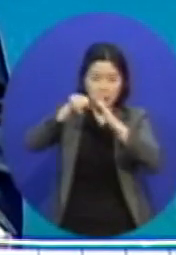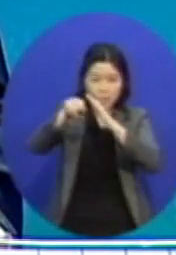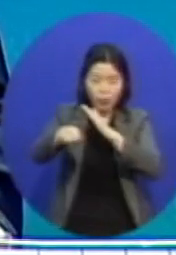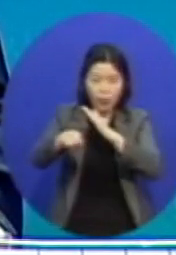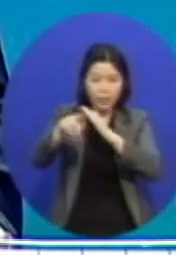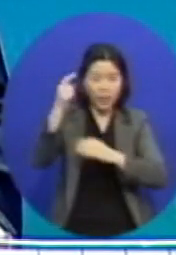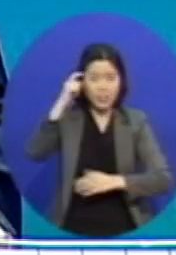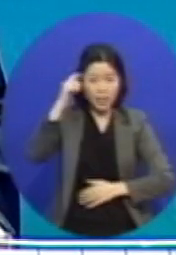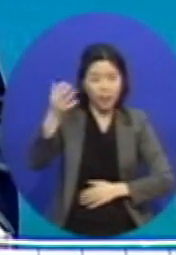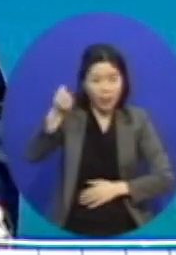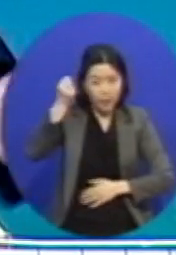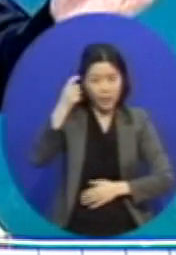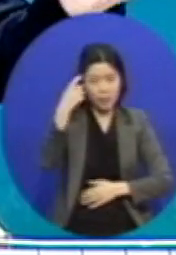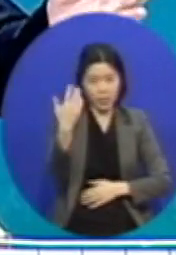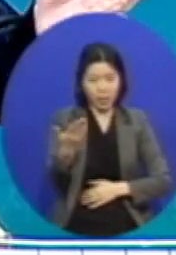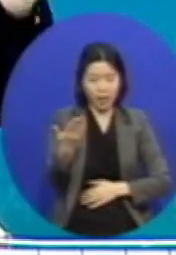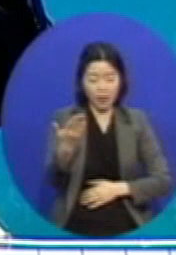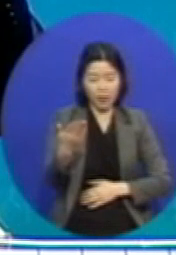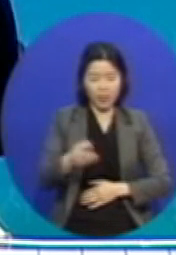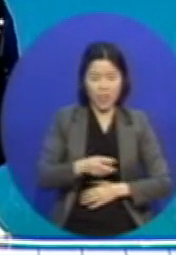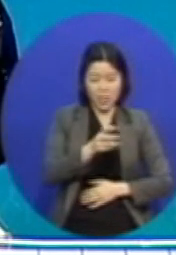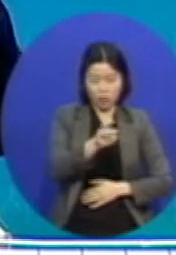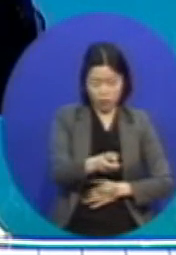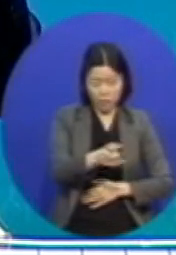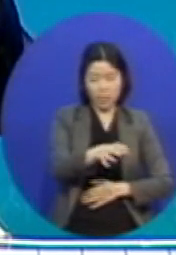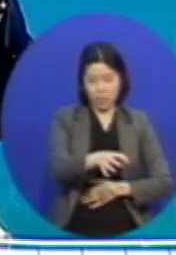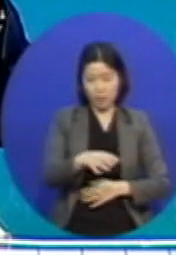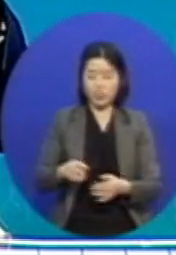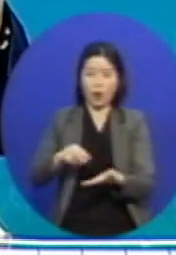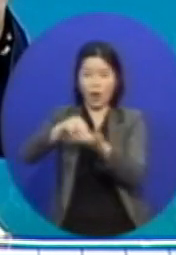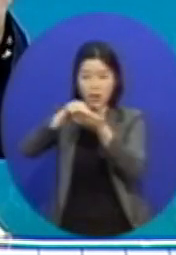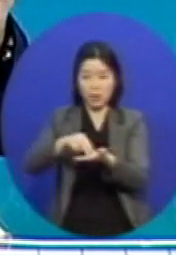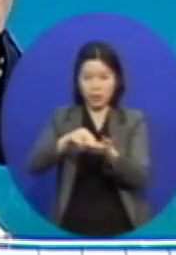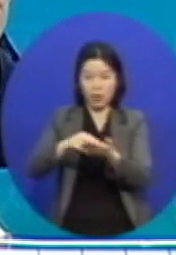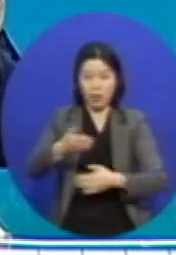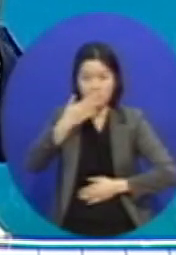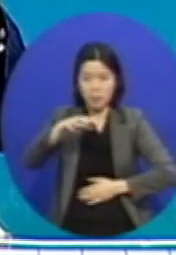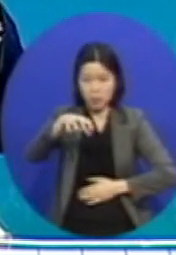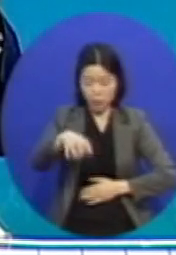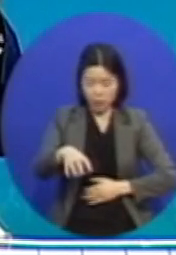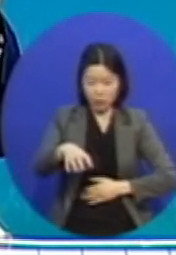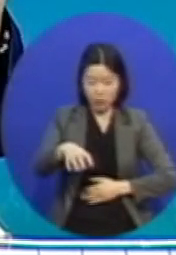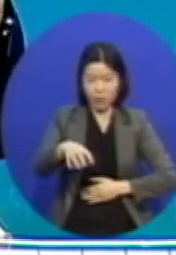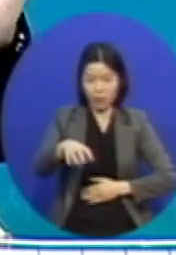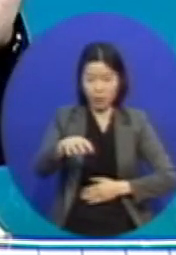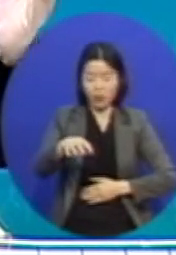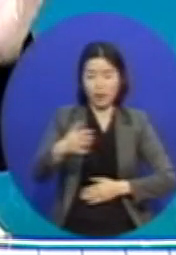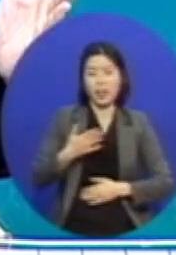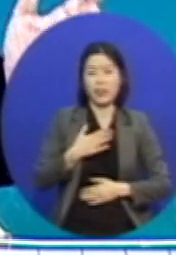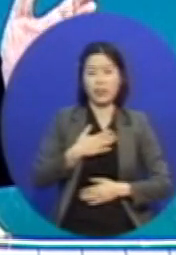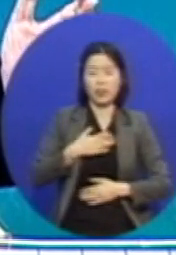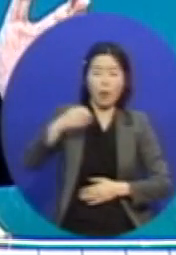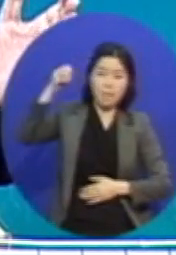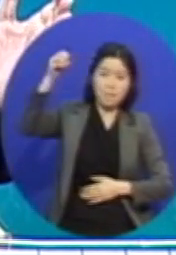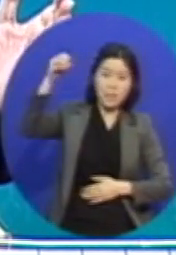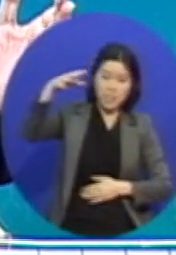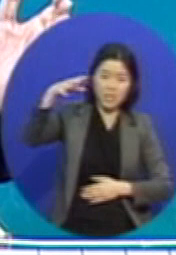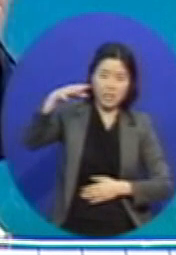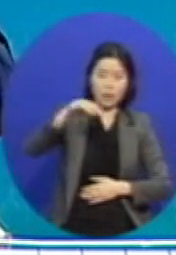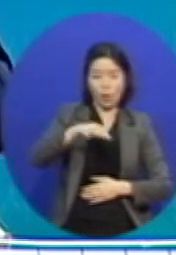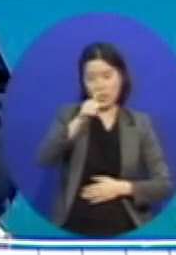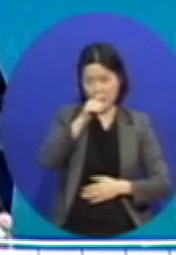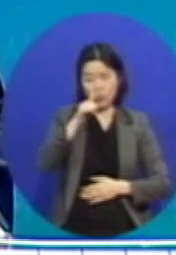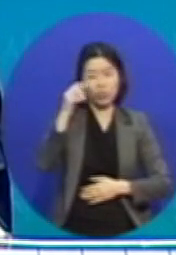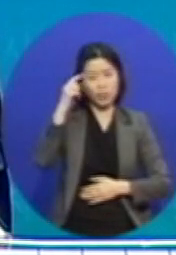드십니까 여러분 주차장에서 엘리베이터 앞에서 식당에서 어여 여러분 다 비 치 여기 있구나